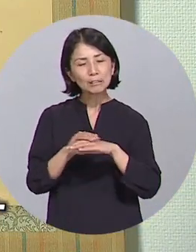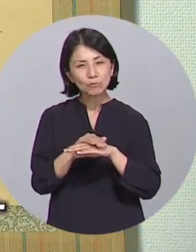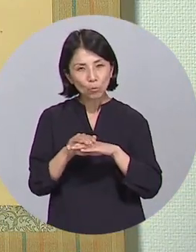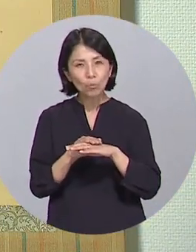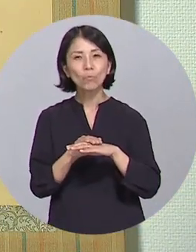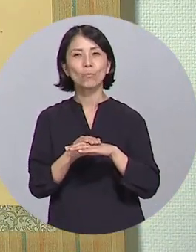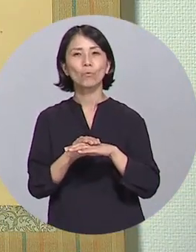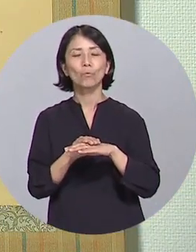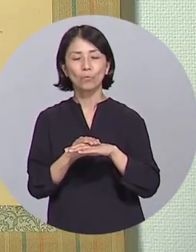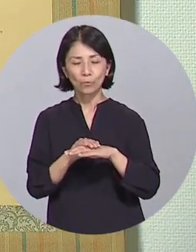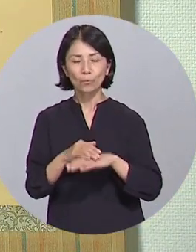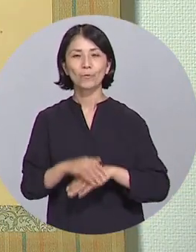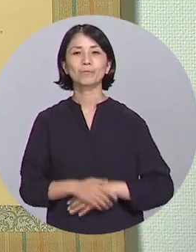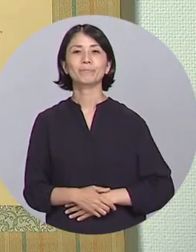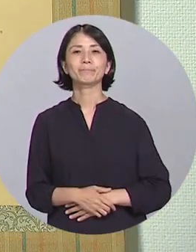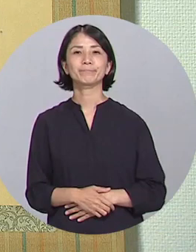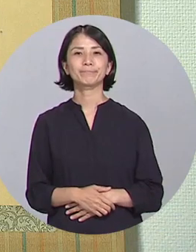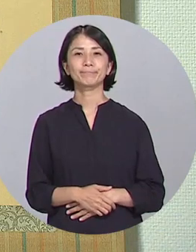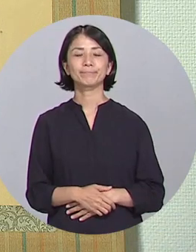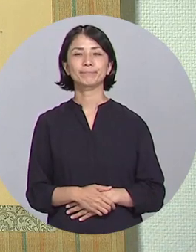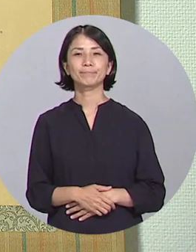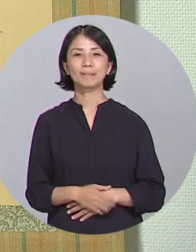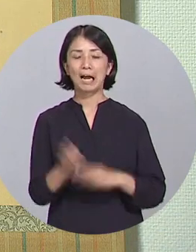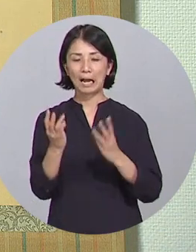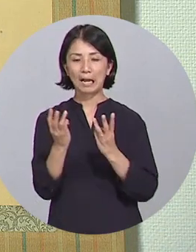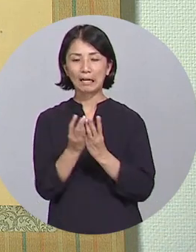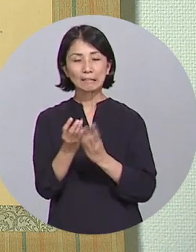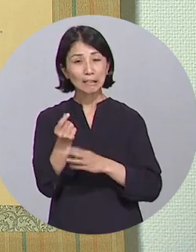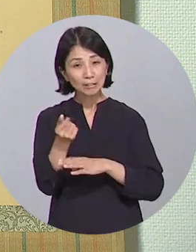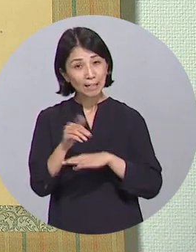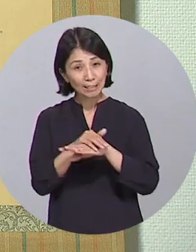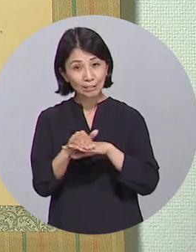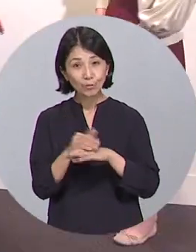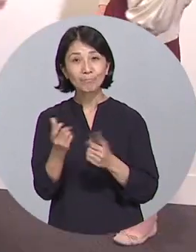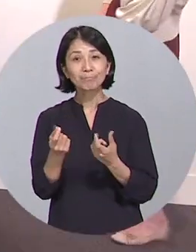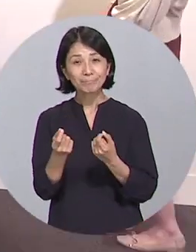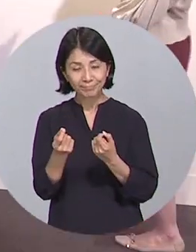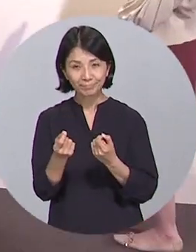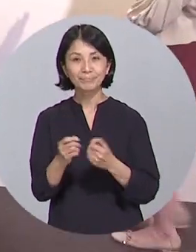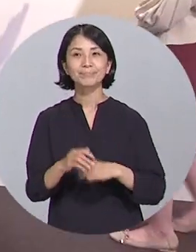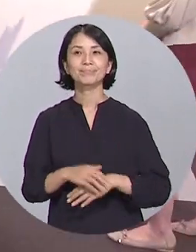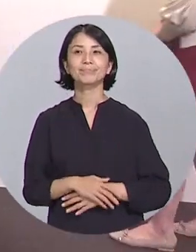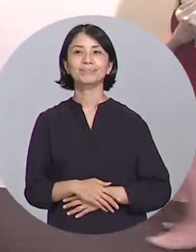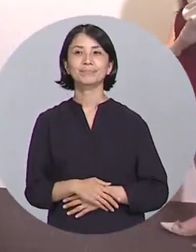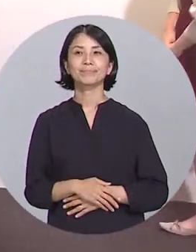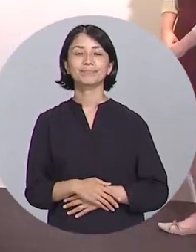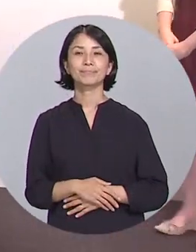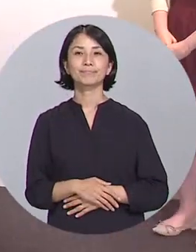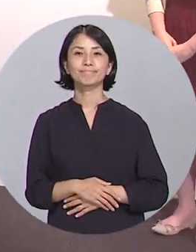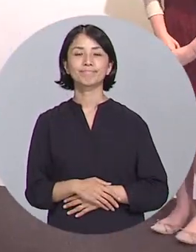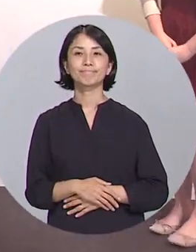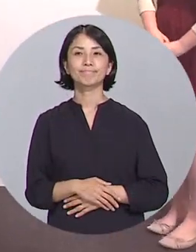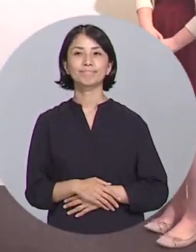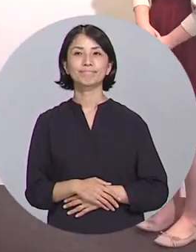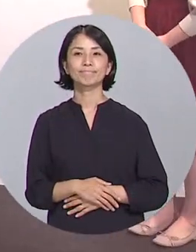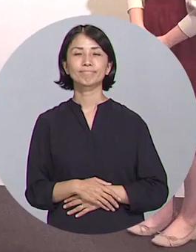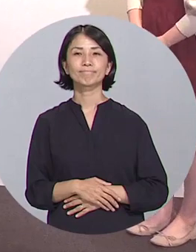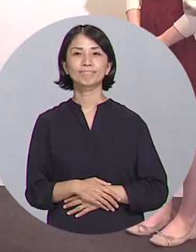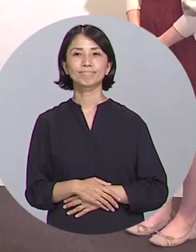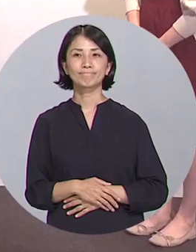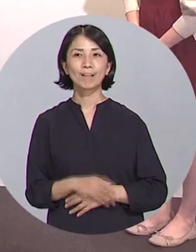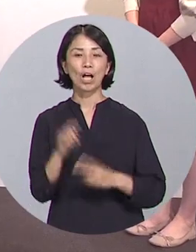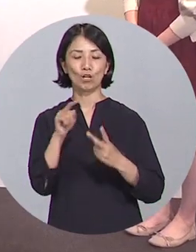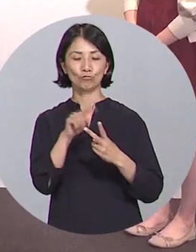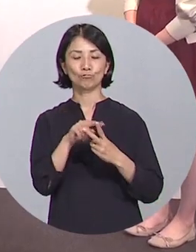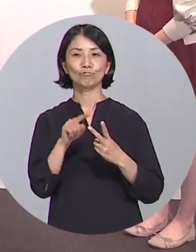っています。 数が少ないから貴重な一枚なわけなんですね。 こちらとこちらが肉質